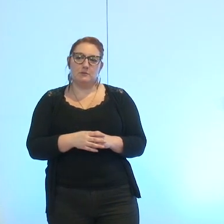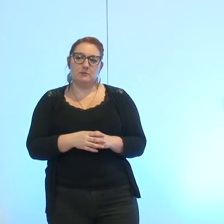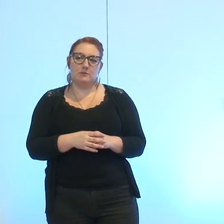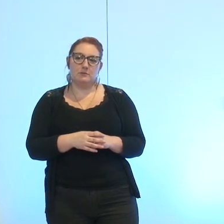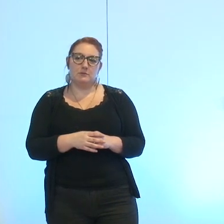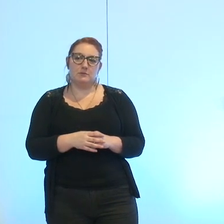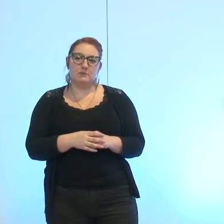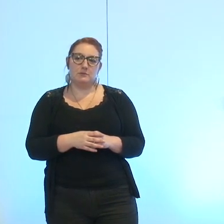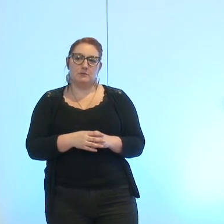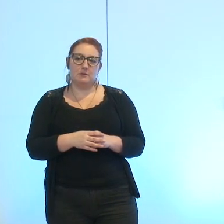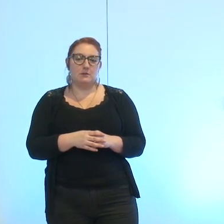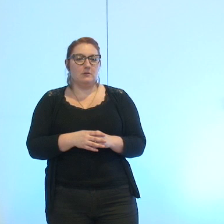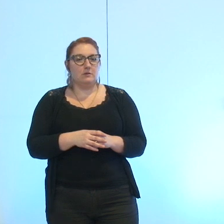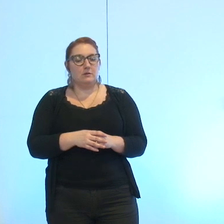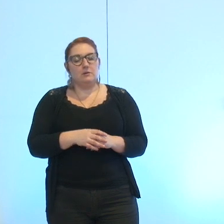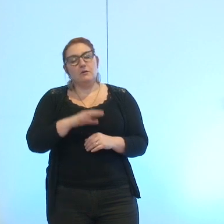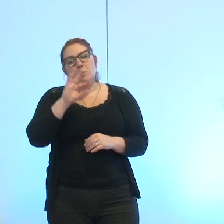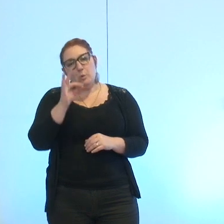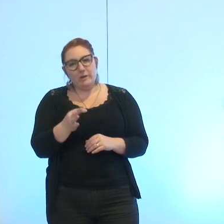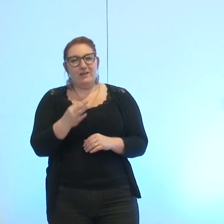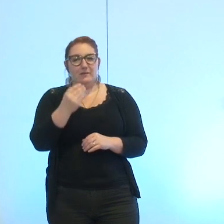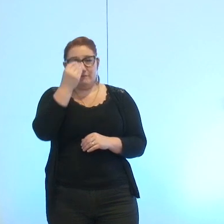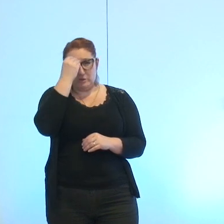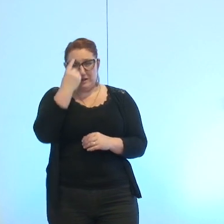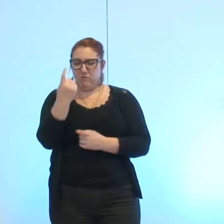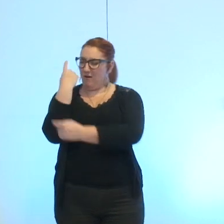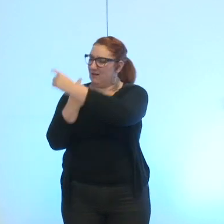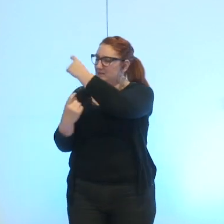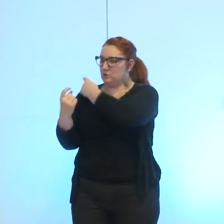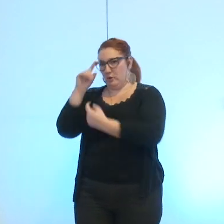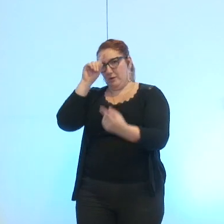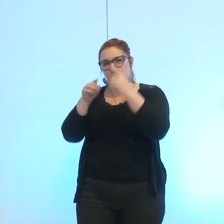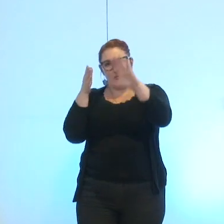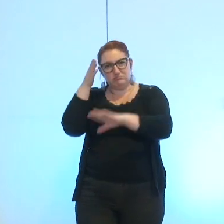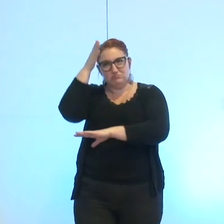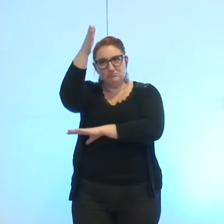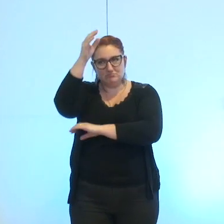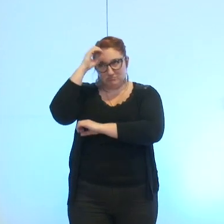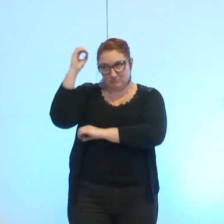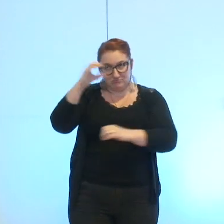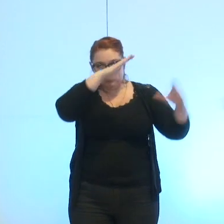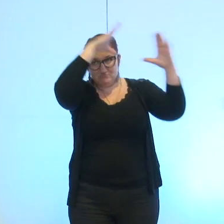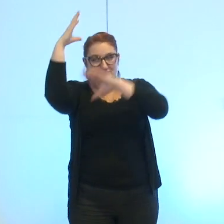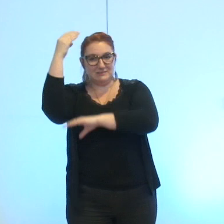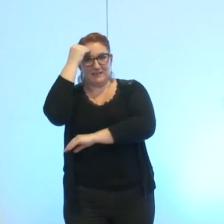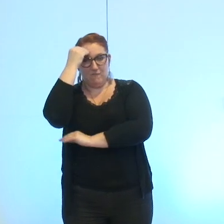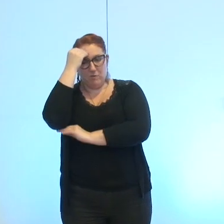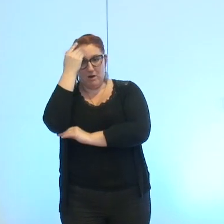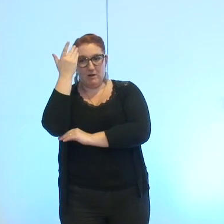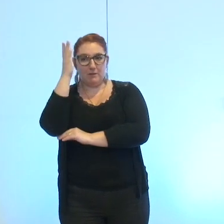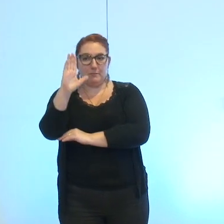pour décider d'où l'on va mais surtout il faut pas y aller en regardant tout le temps en arrière parce que là on risque